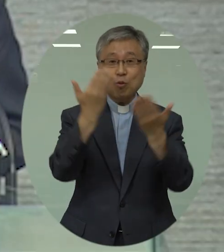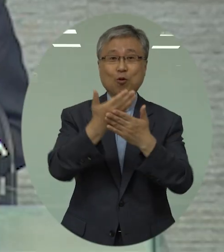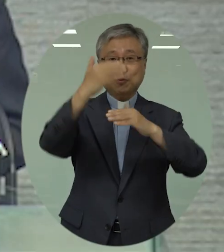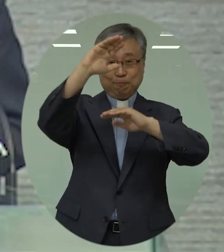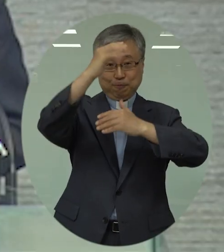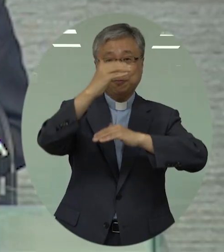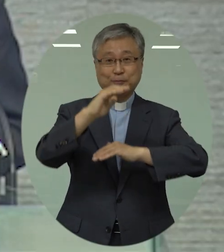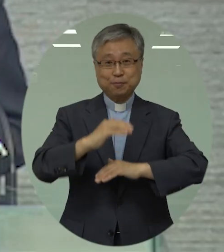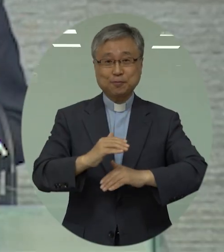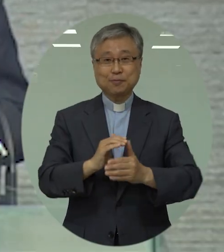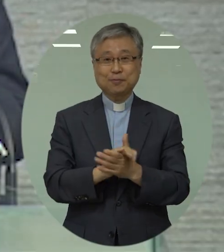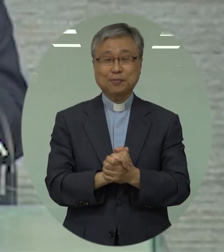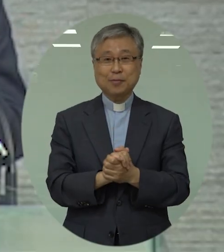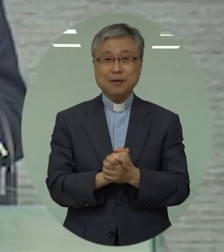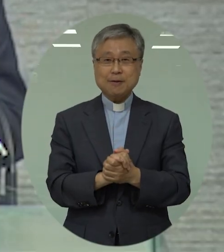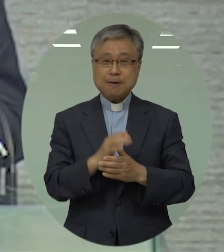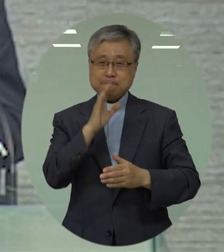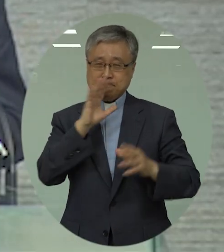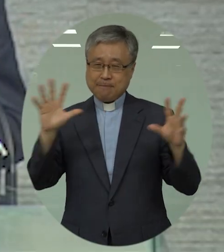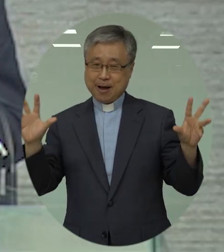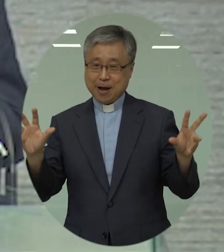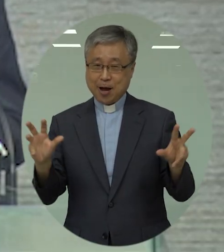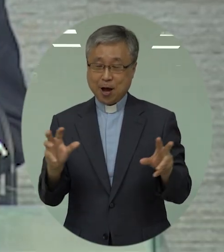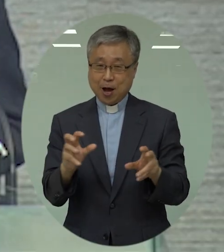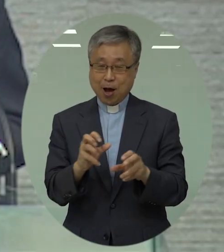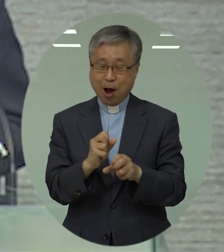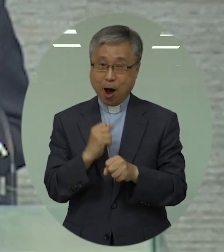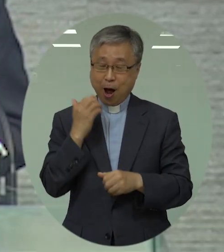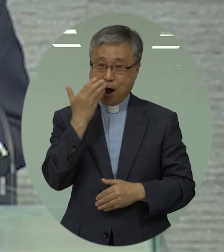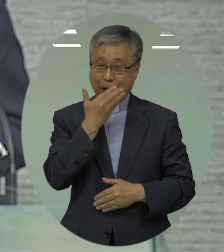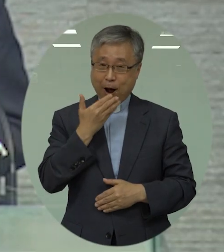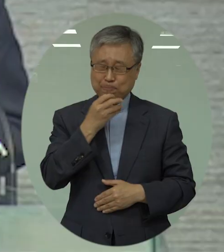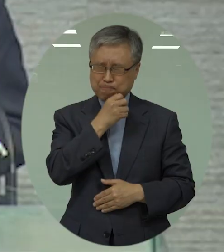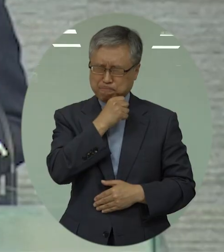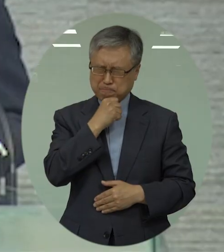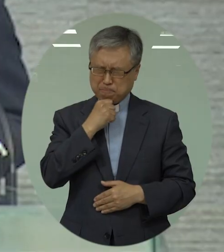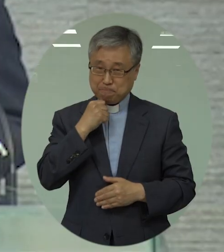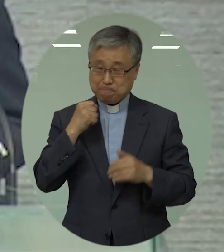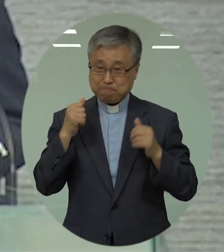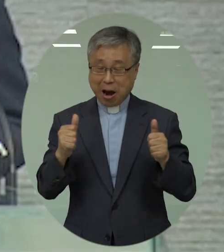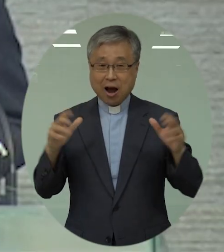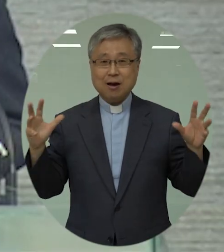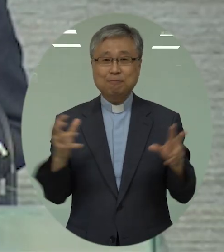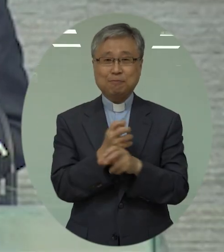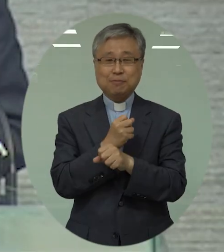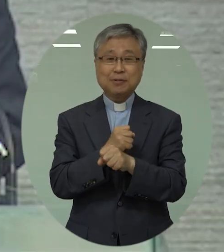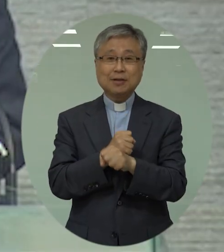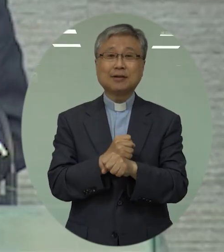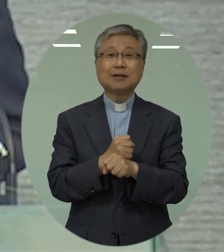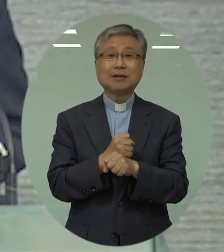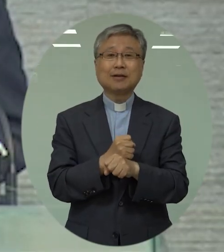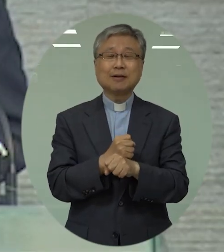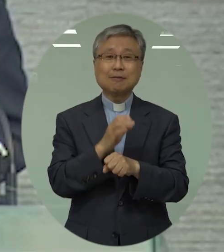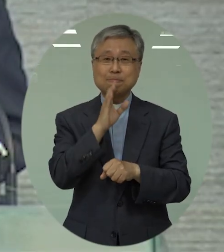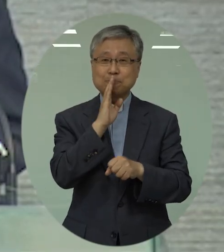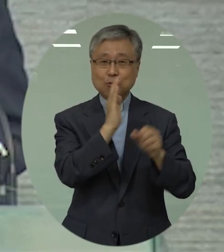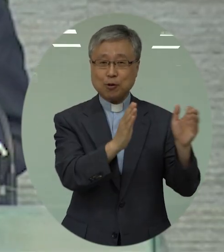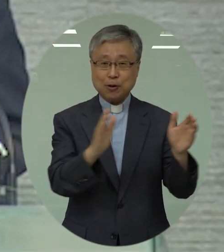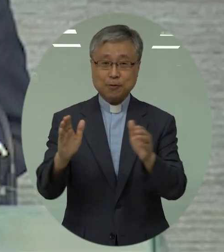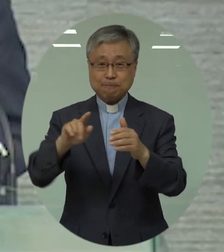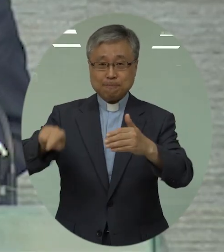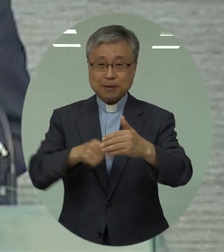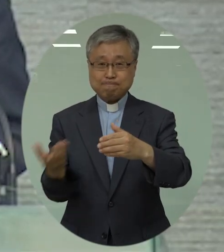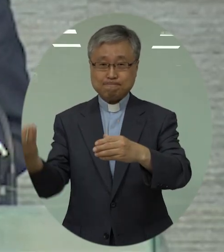내용들을 그 에센스만을 요약해서 이 과정